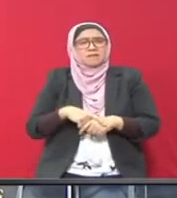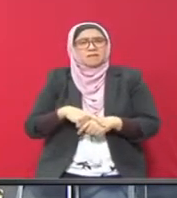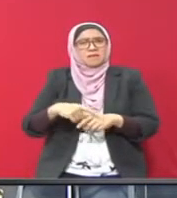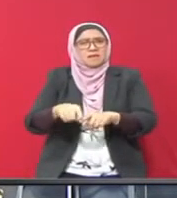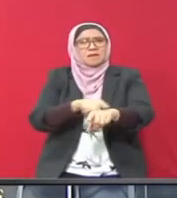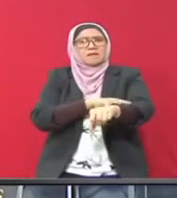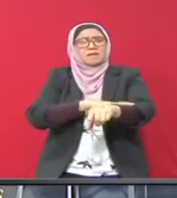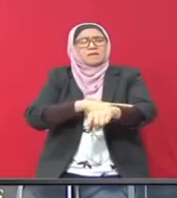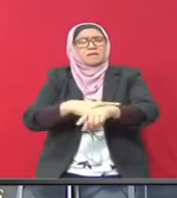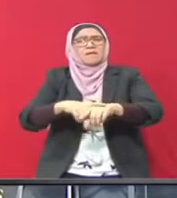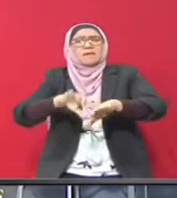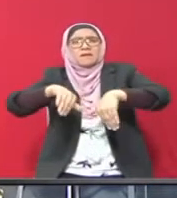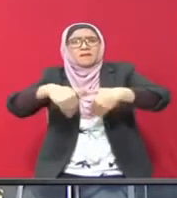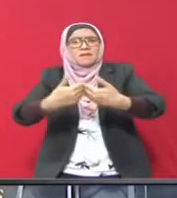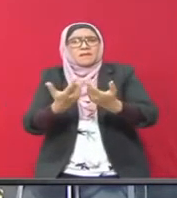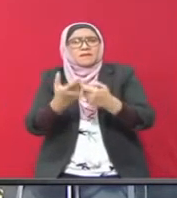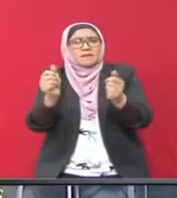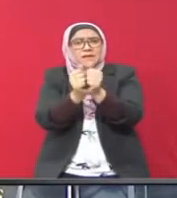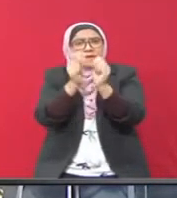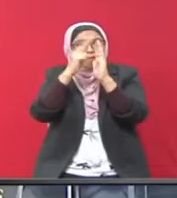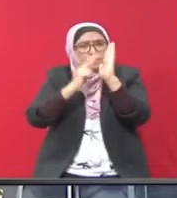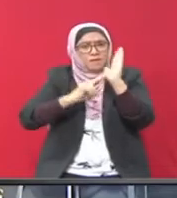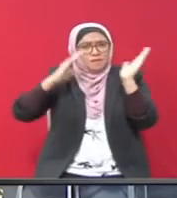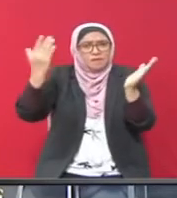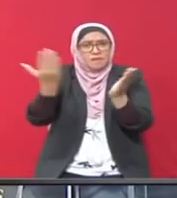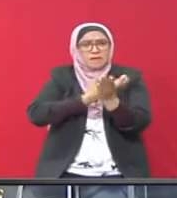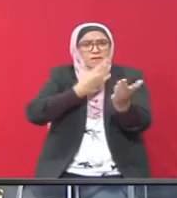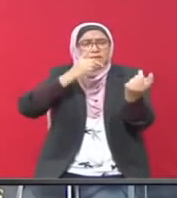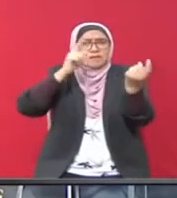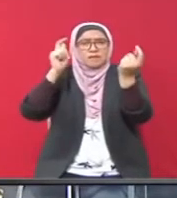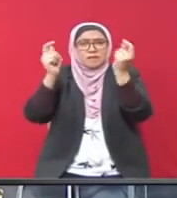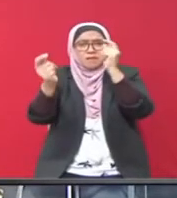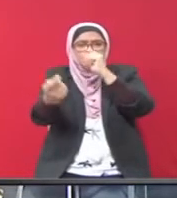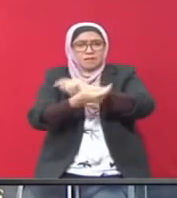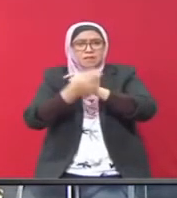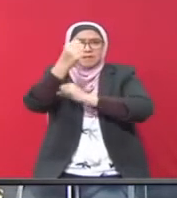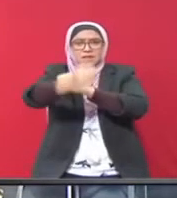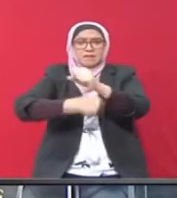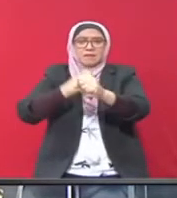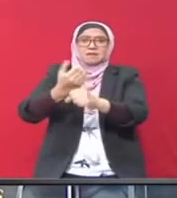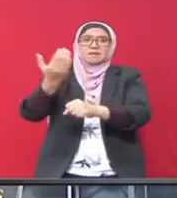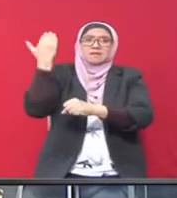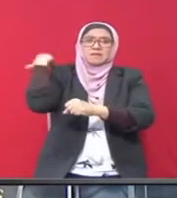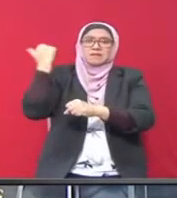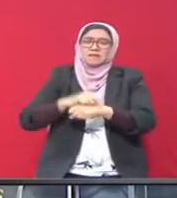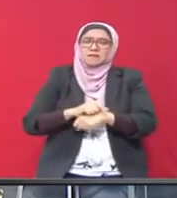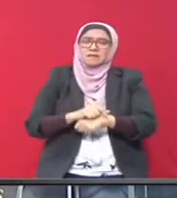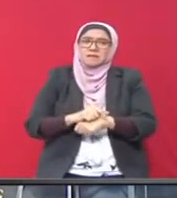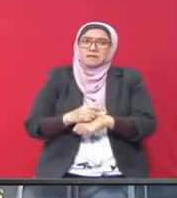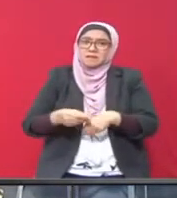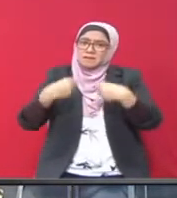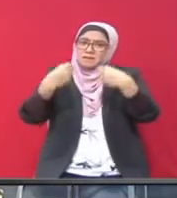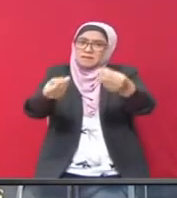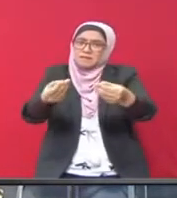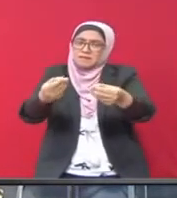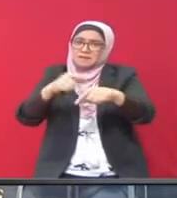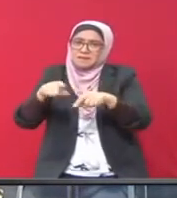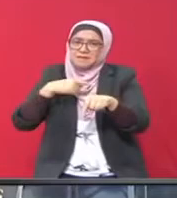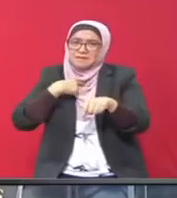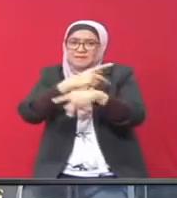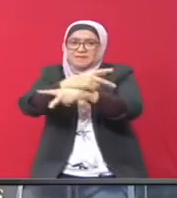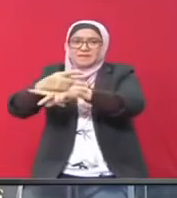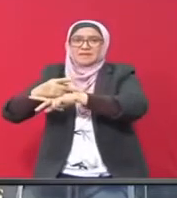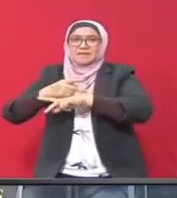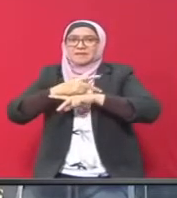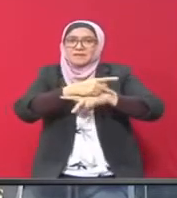itu akta perikanan pada tahun lepas berkesan memberi kesan pencegahan terhadap peningkatan